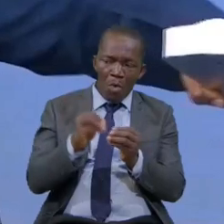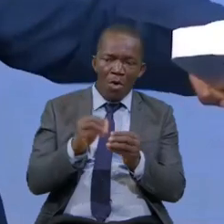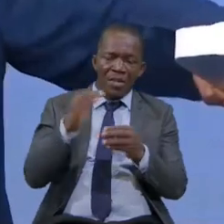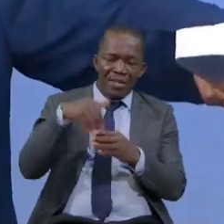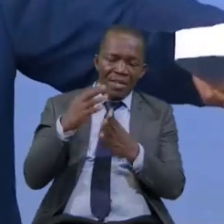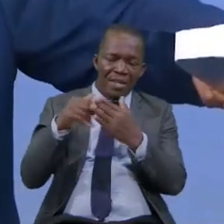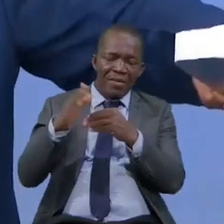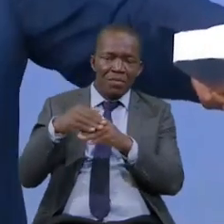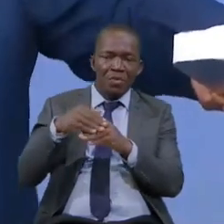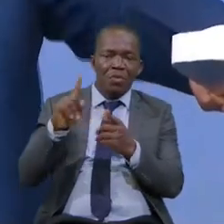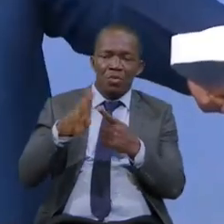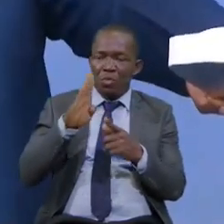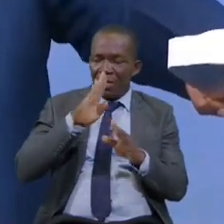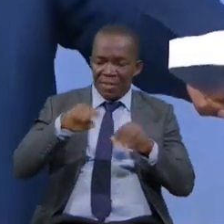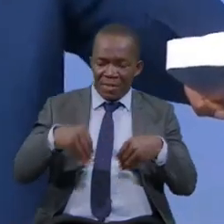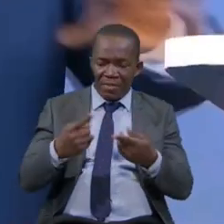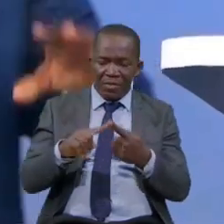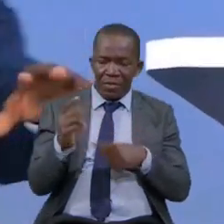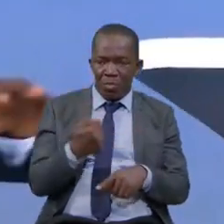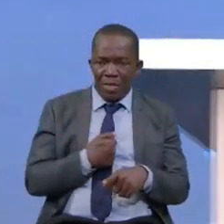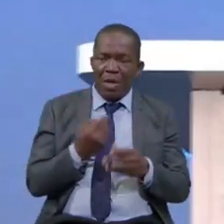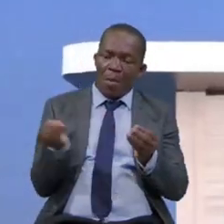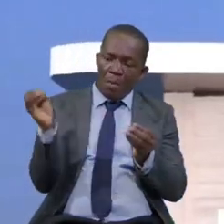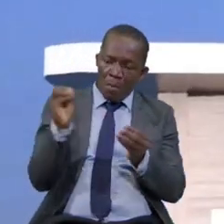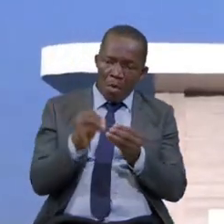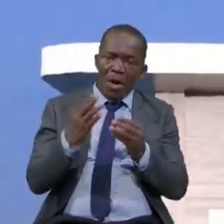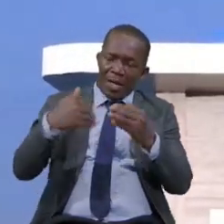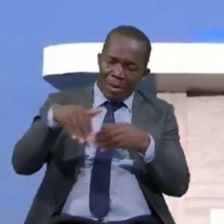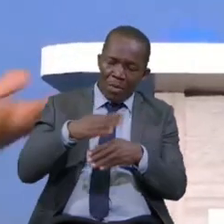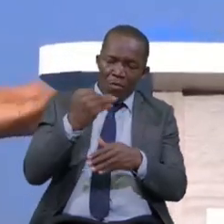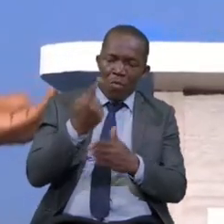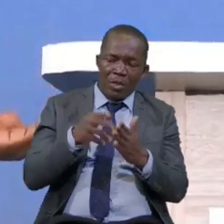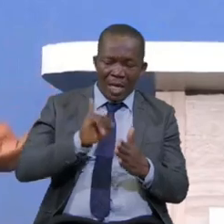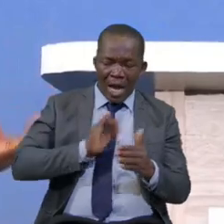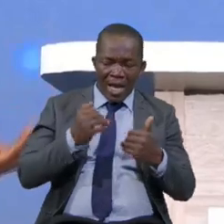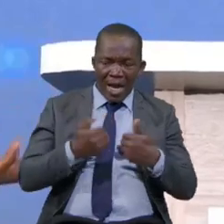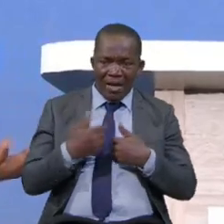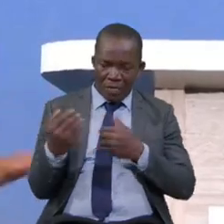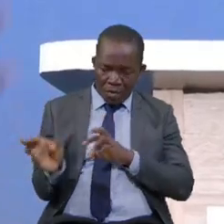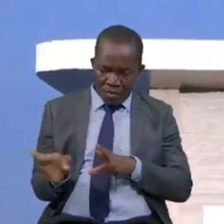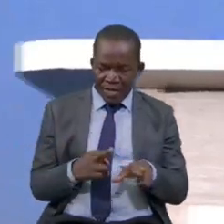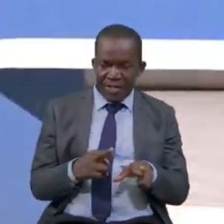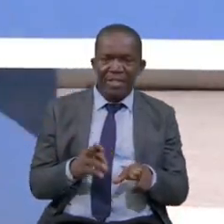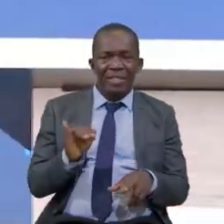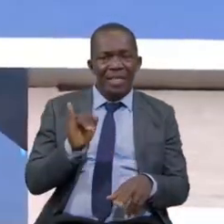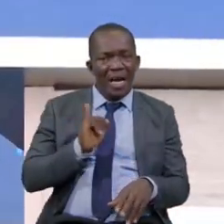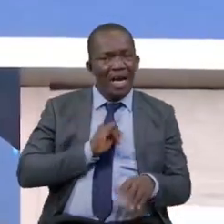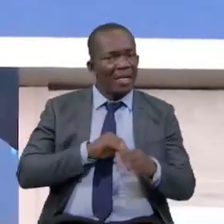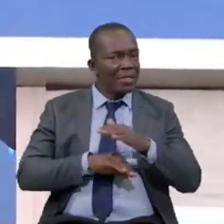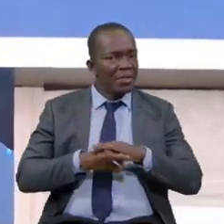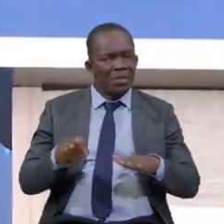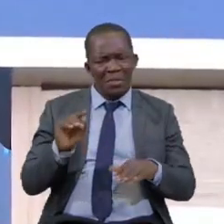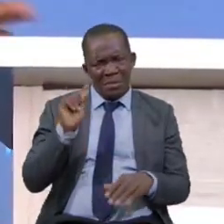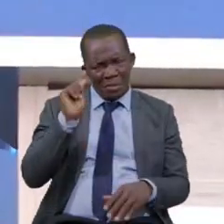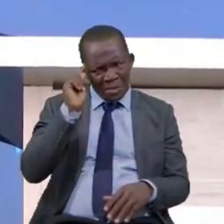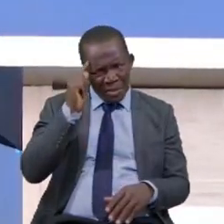beaucoup plus au-delà de ce que j'ai obtenu. Alors, je ne pense pas que j'ai eu quelque chose que le